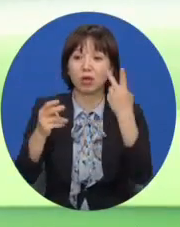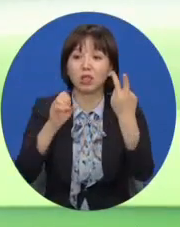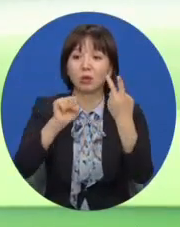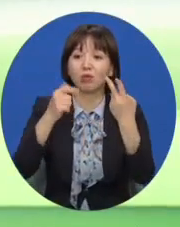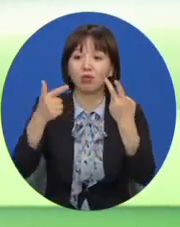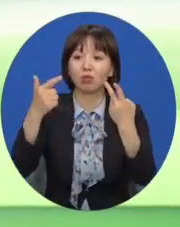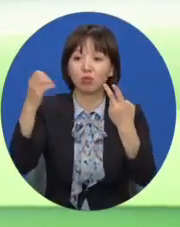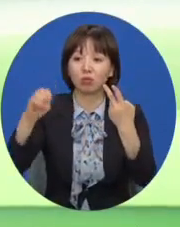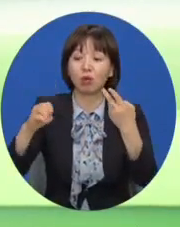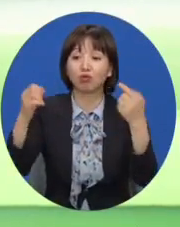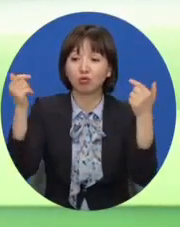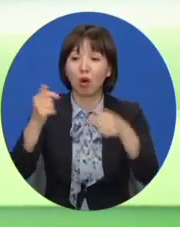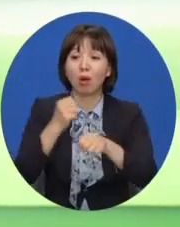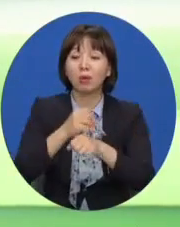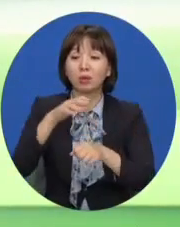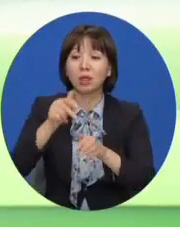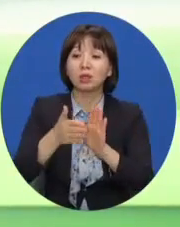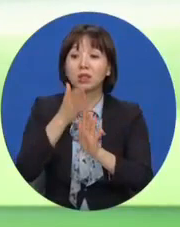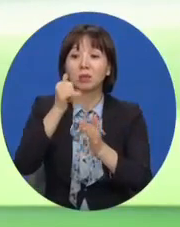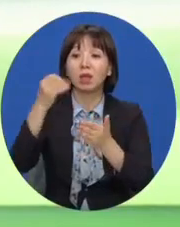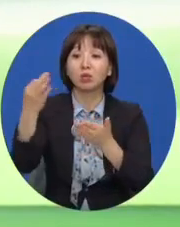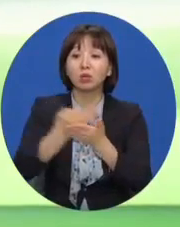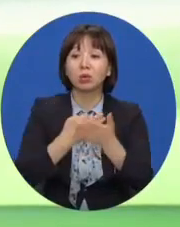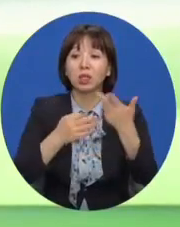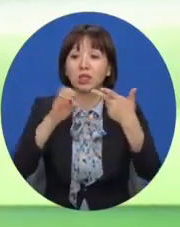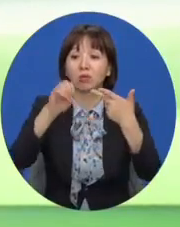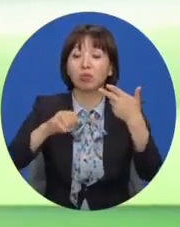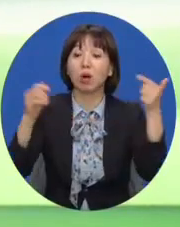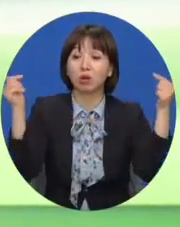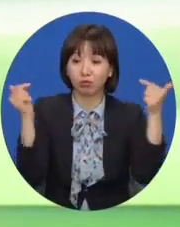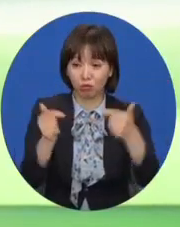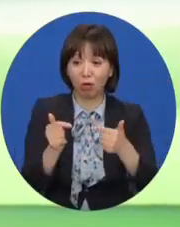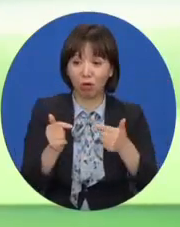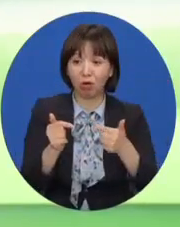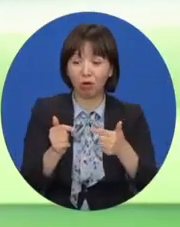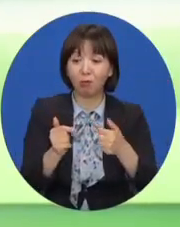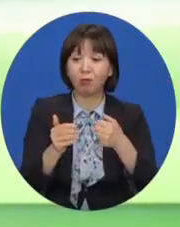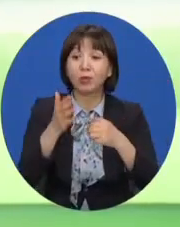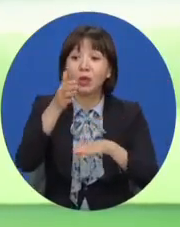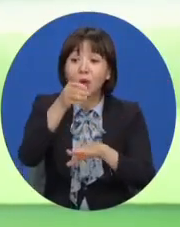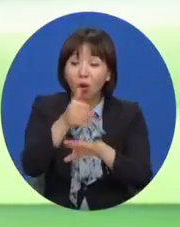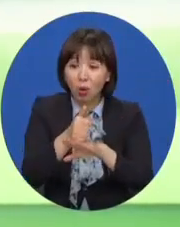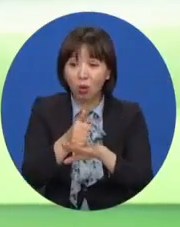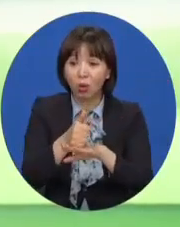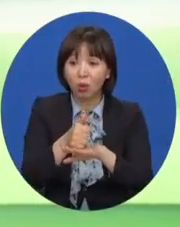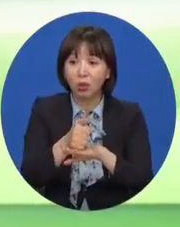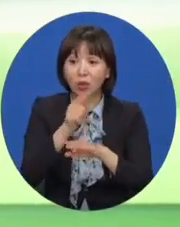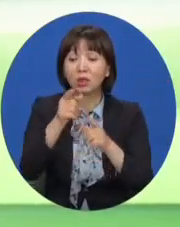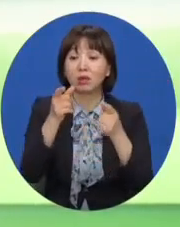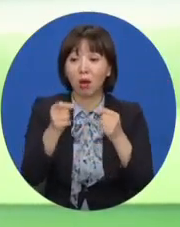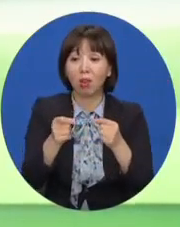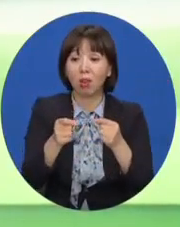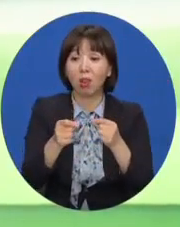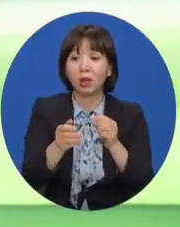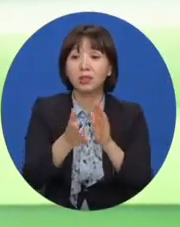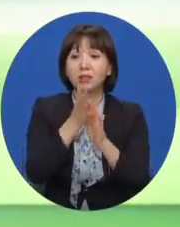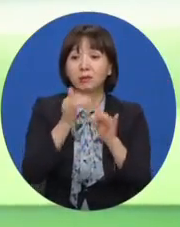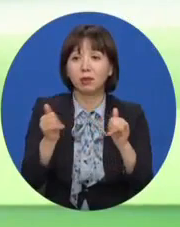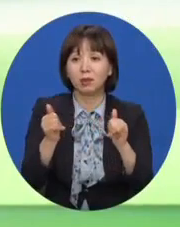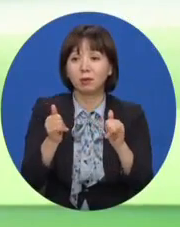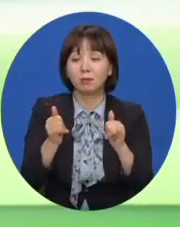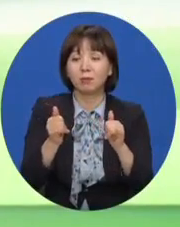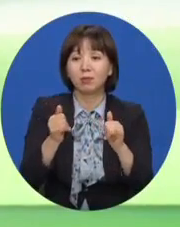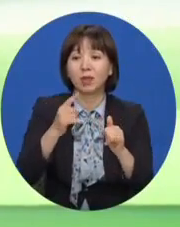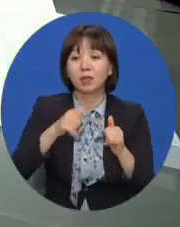줄었다면 약 제천 시민의 소득이 7%가 줄었는데 결론적으로는 이런 그 시민,